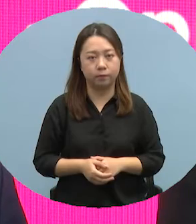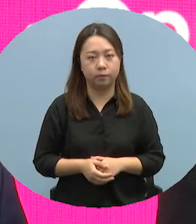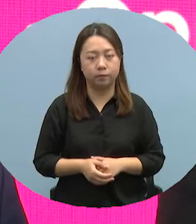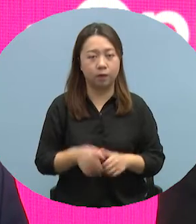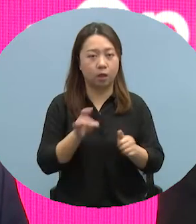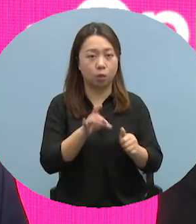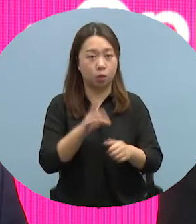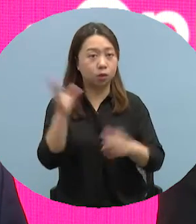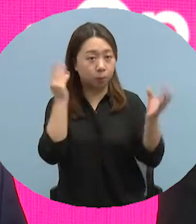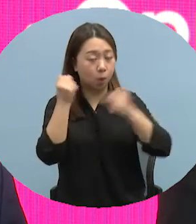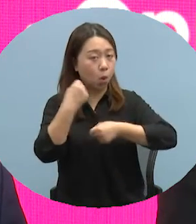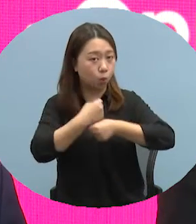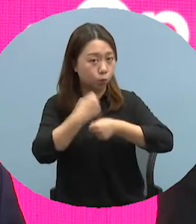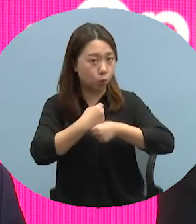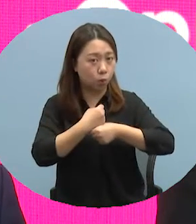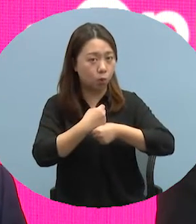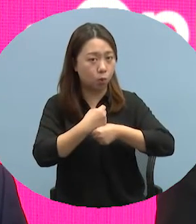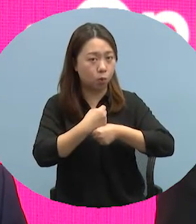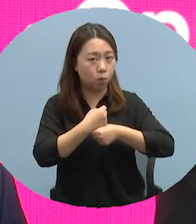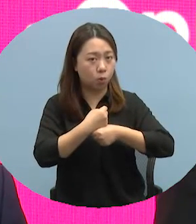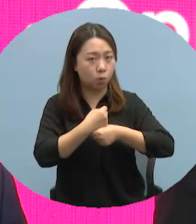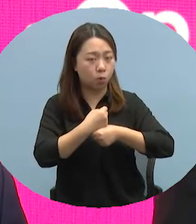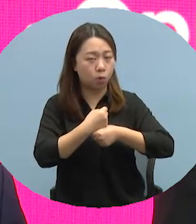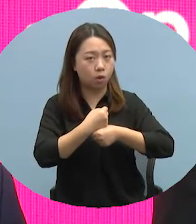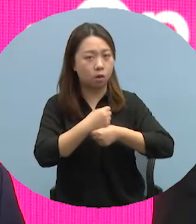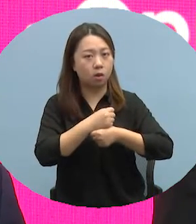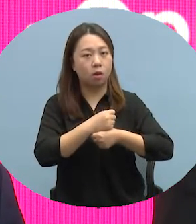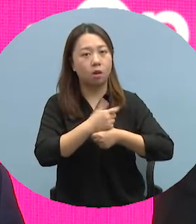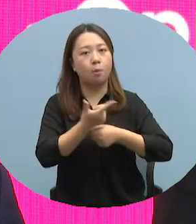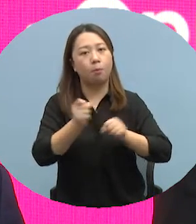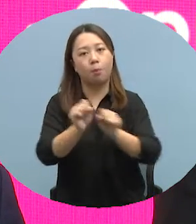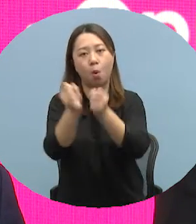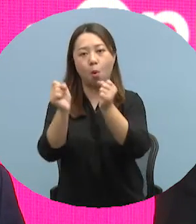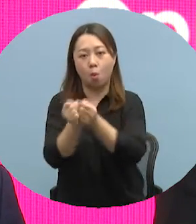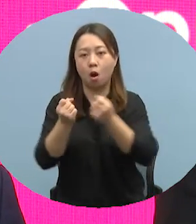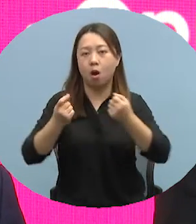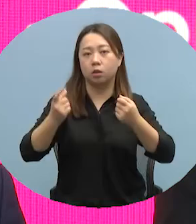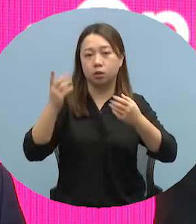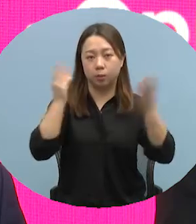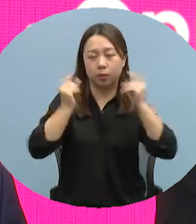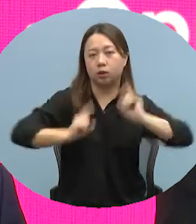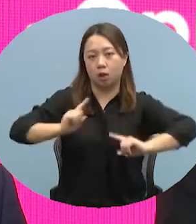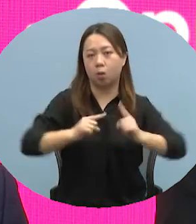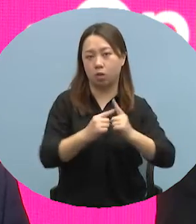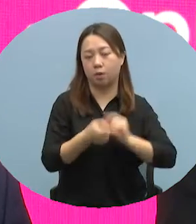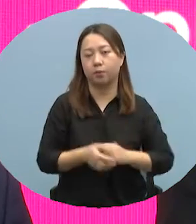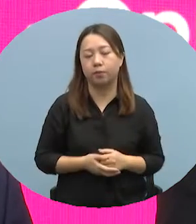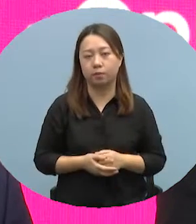利用新聞工作去做工具，是破壞新聞自由的人，